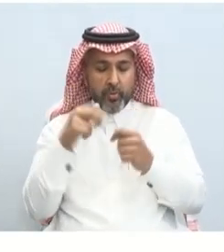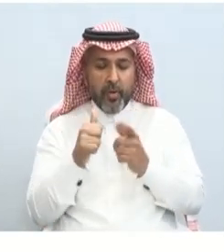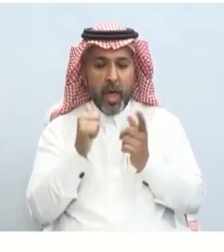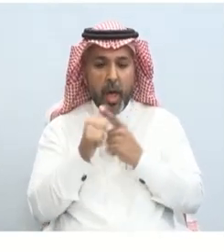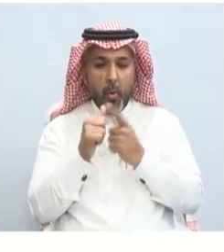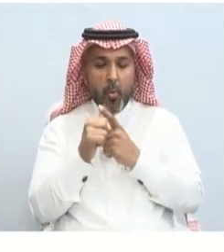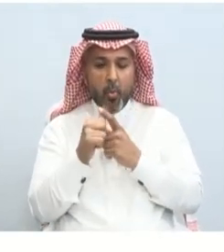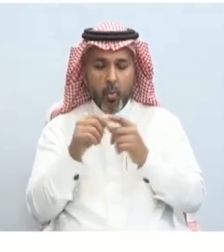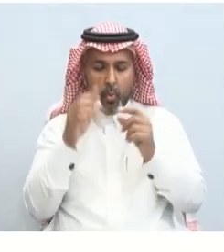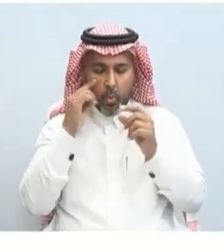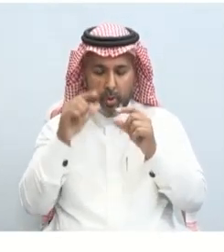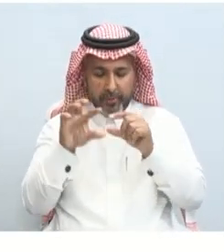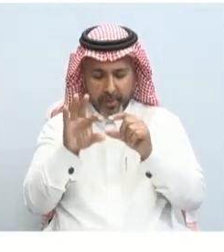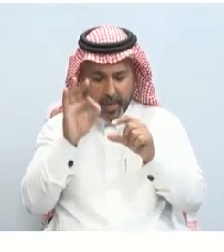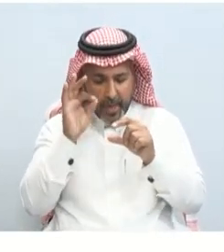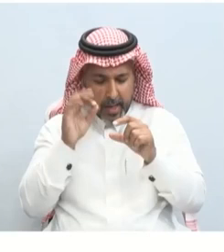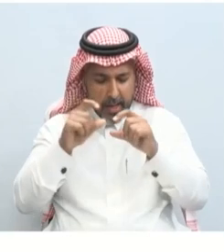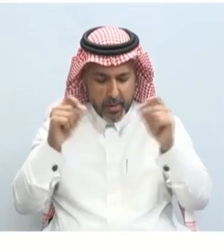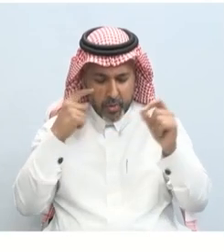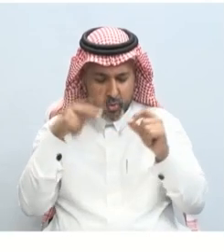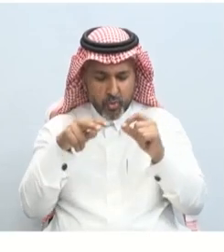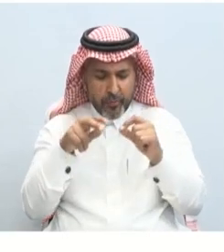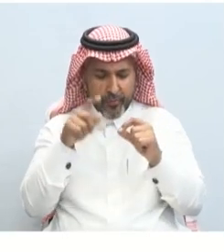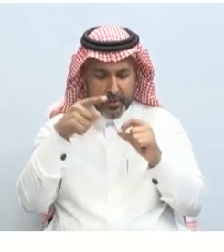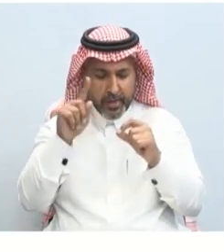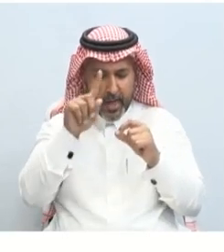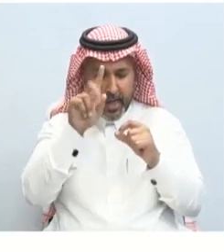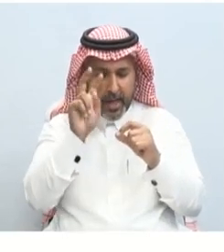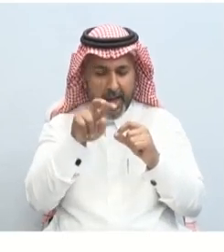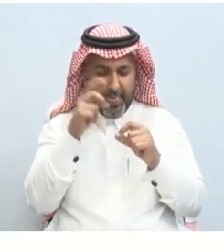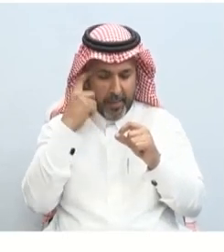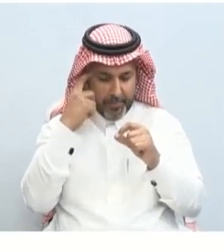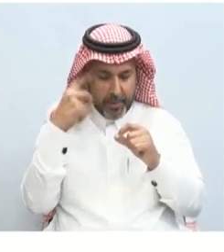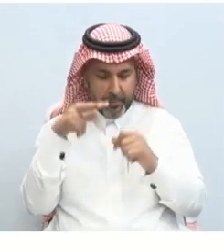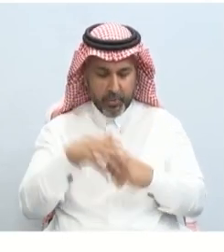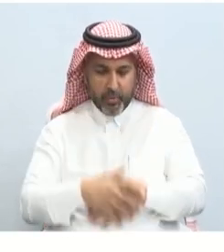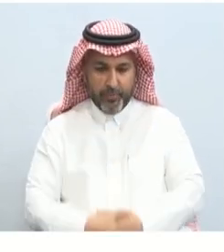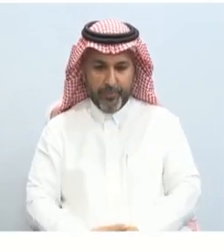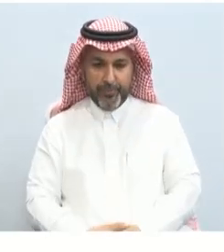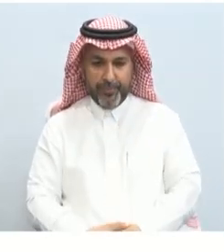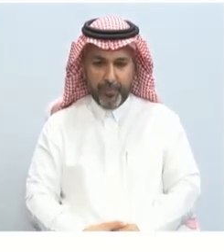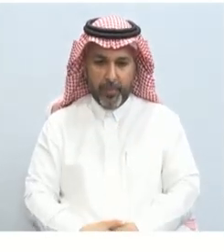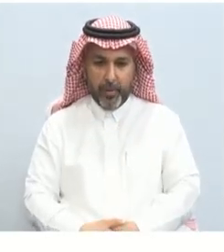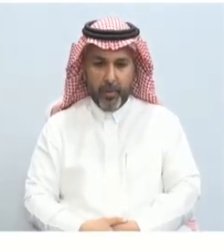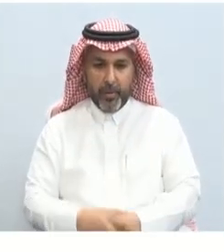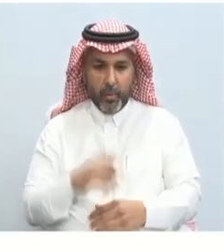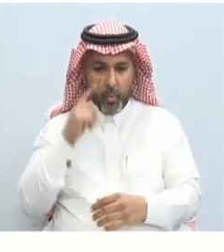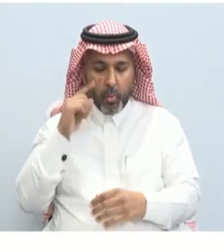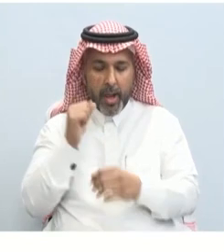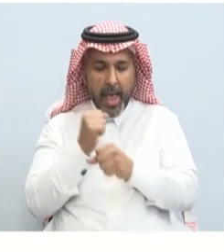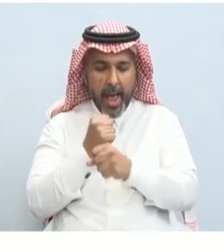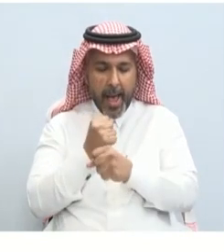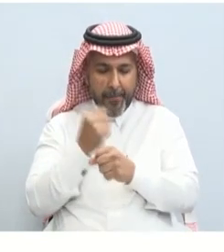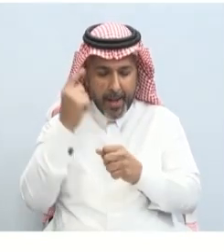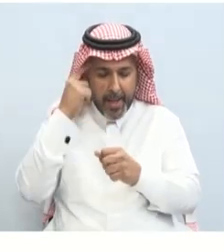هو استنتاج صدق او كذب قضيه ما وهو العمليه العقليه التي ينتقل فيها الفكر